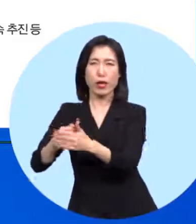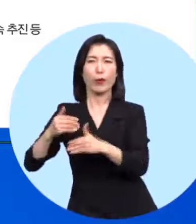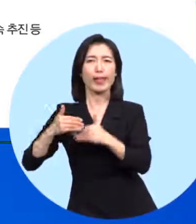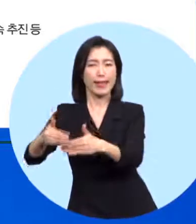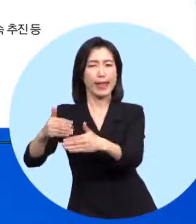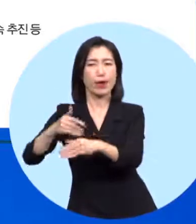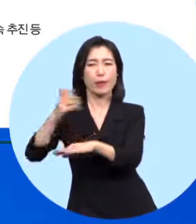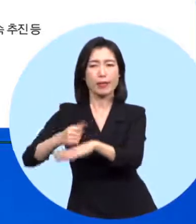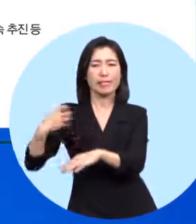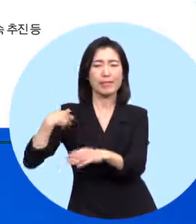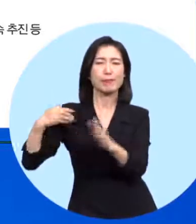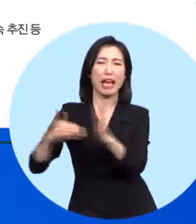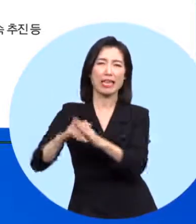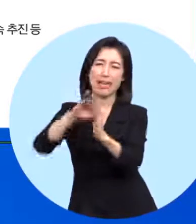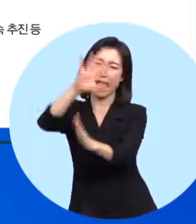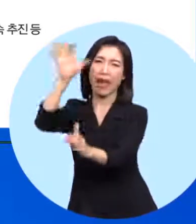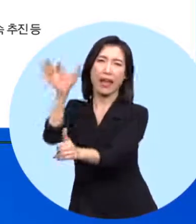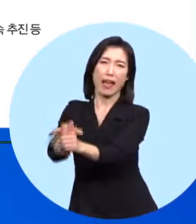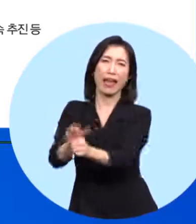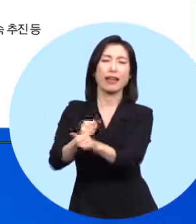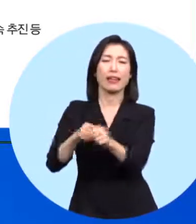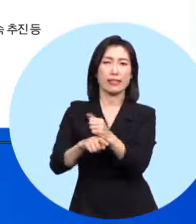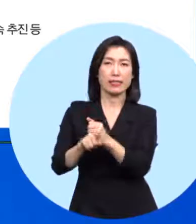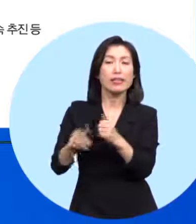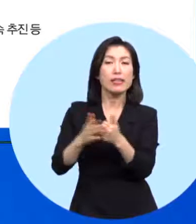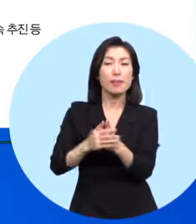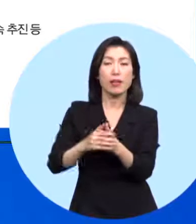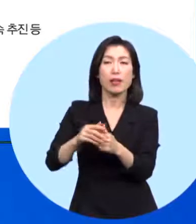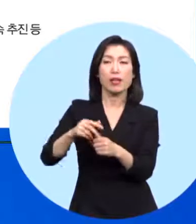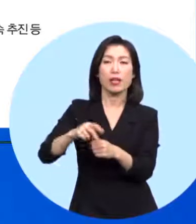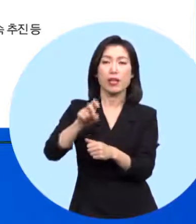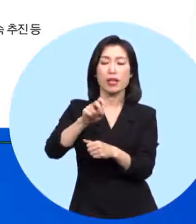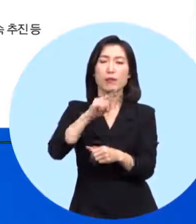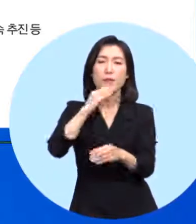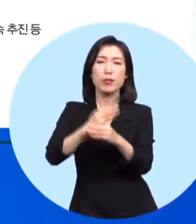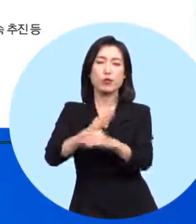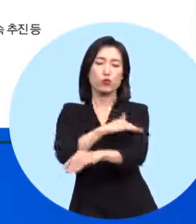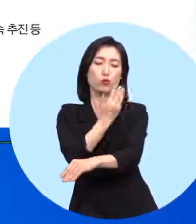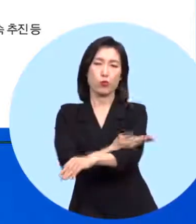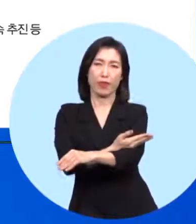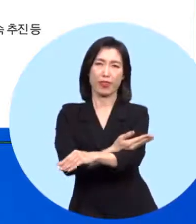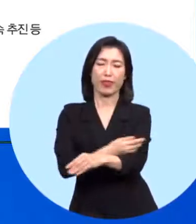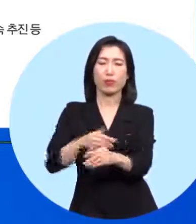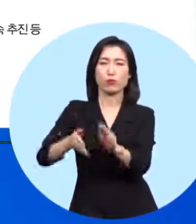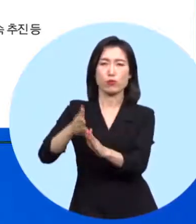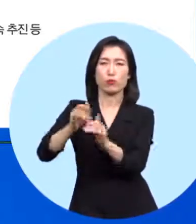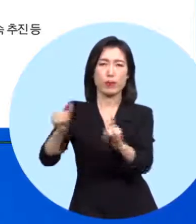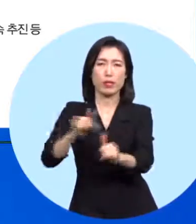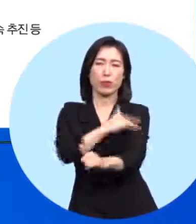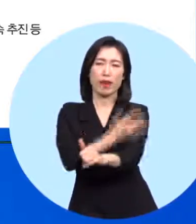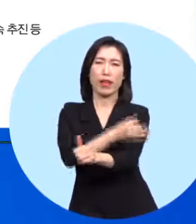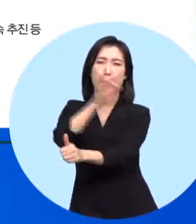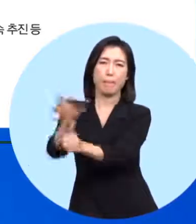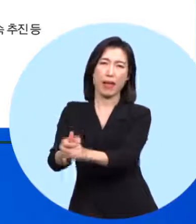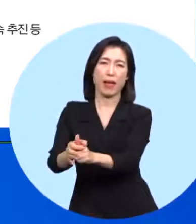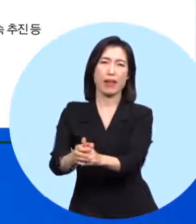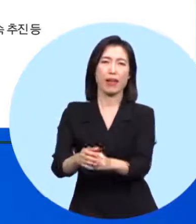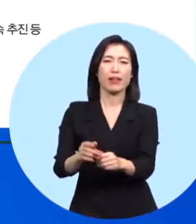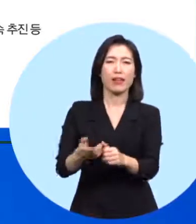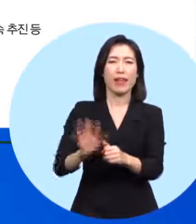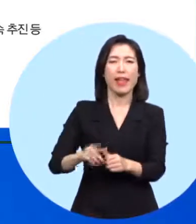보는 개념으로 보시면 좋겠고요. 그래서 이 주민주권이라는 개념이 문재인 정부 자치분권의 가장 기본적인 그런